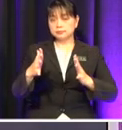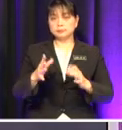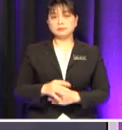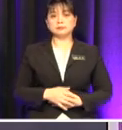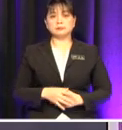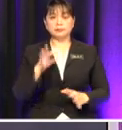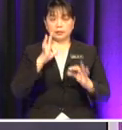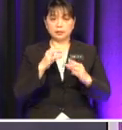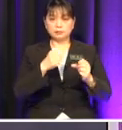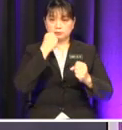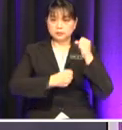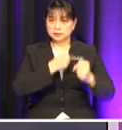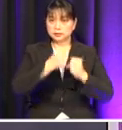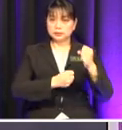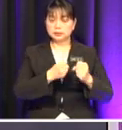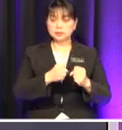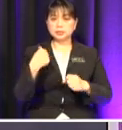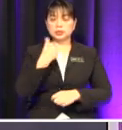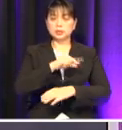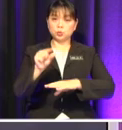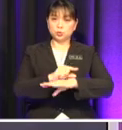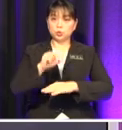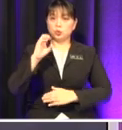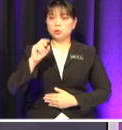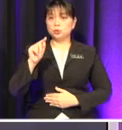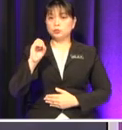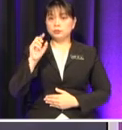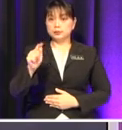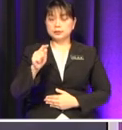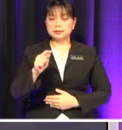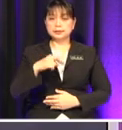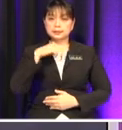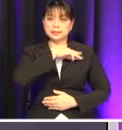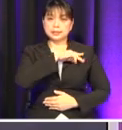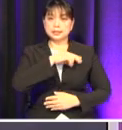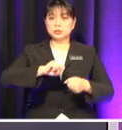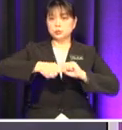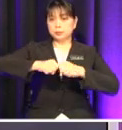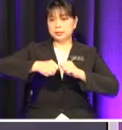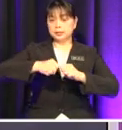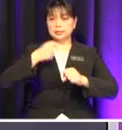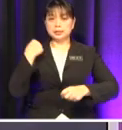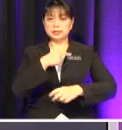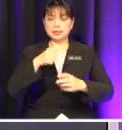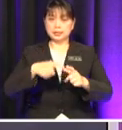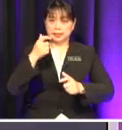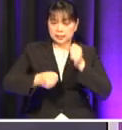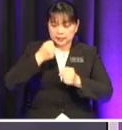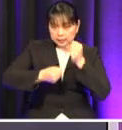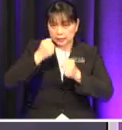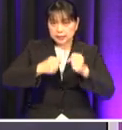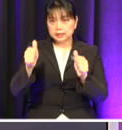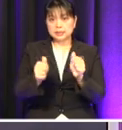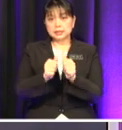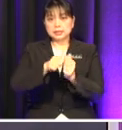berlari kita menggunakan otot bagian kaki supaya pelarian kita lancar Oke jadi